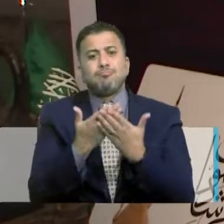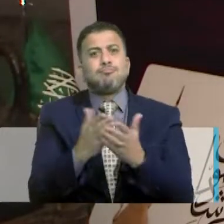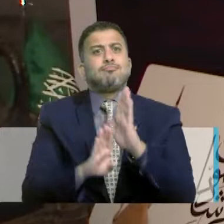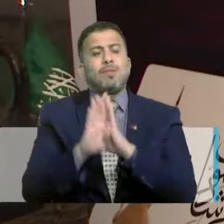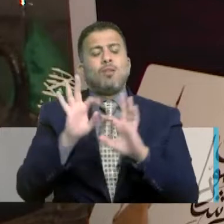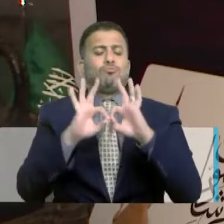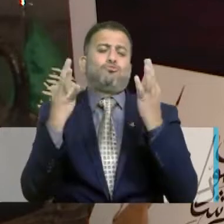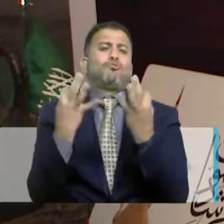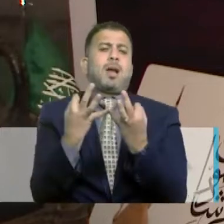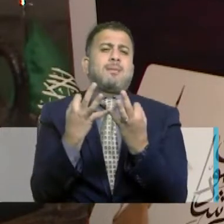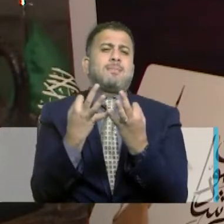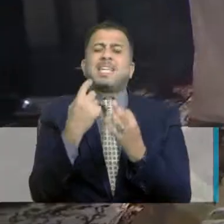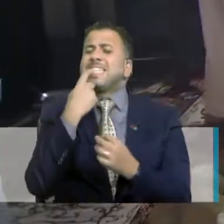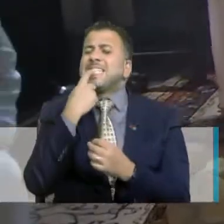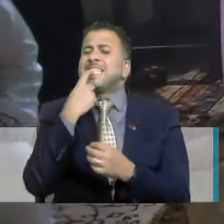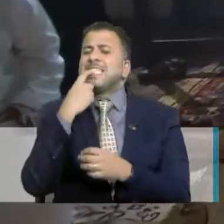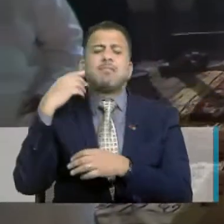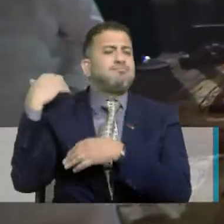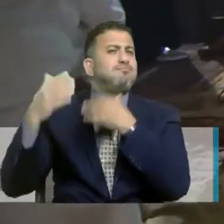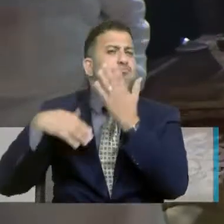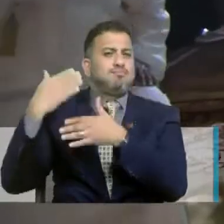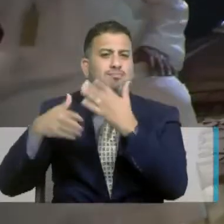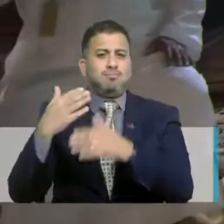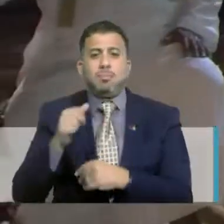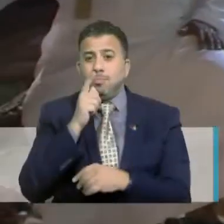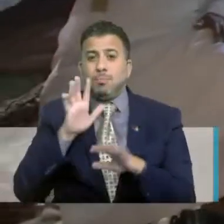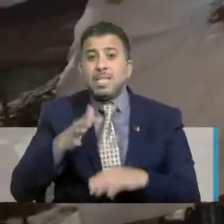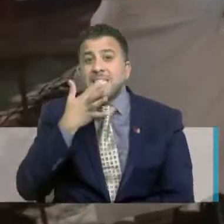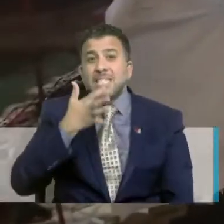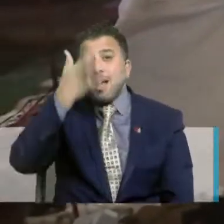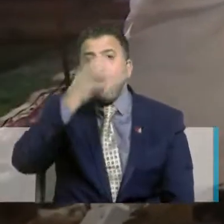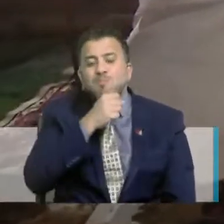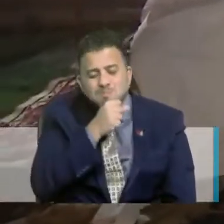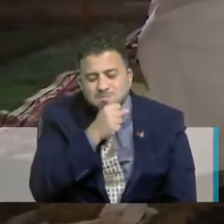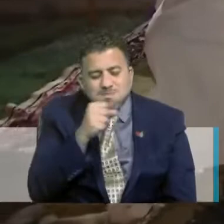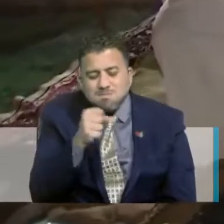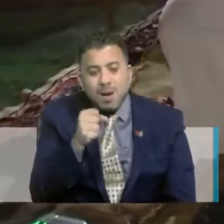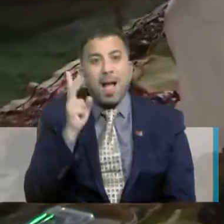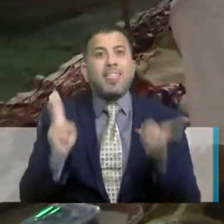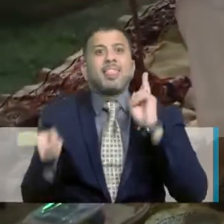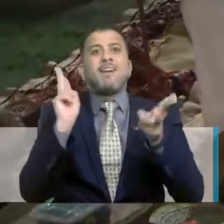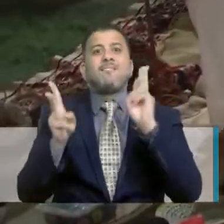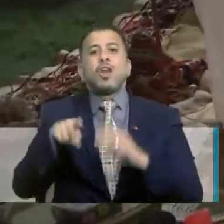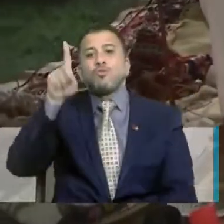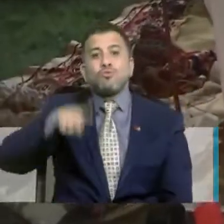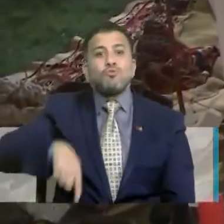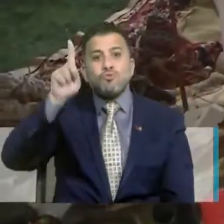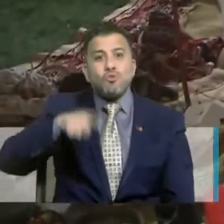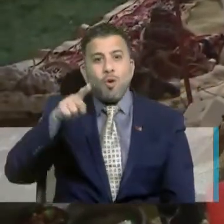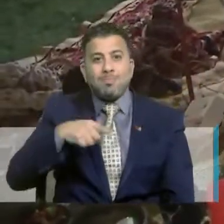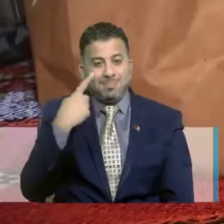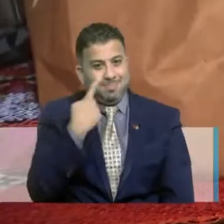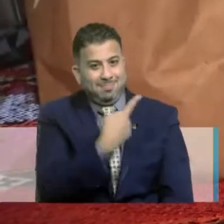في المجتمع على مر السنين. وجود كبار السن للاحتفاء بهم في يومهم وسط